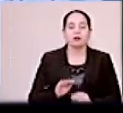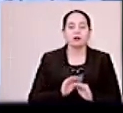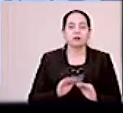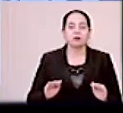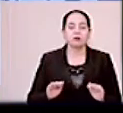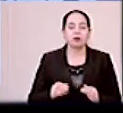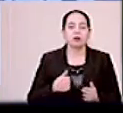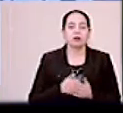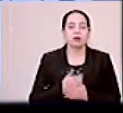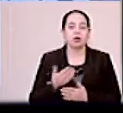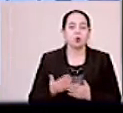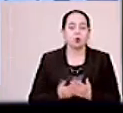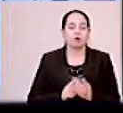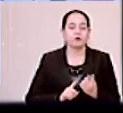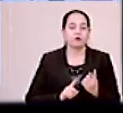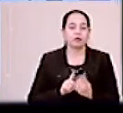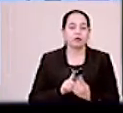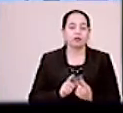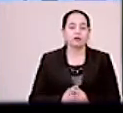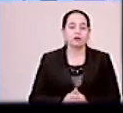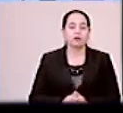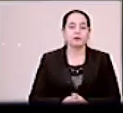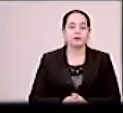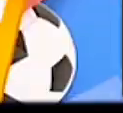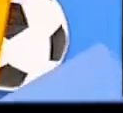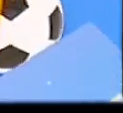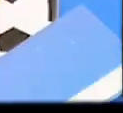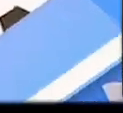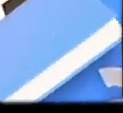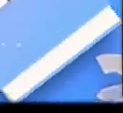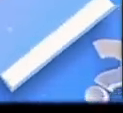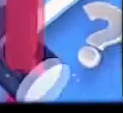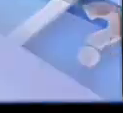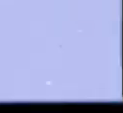ребята! До новых встреч!